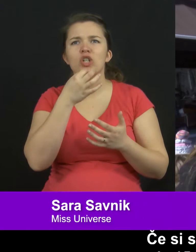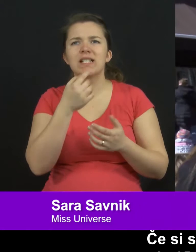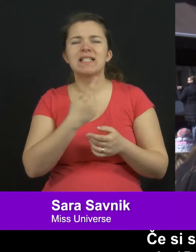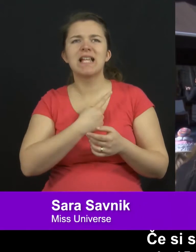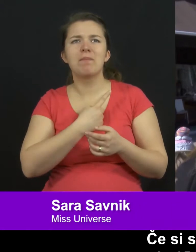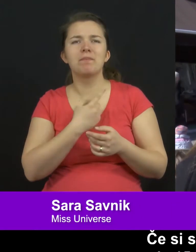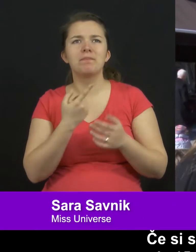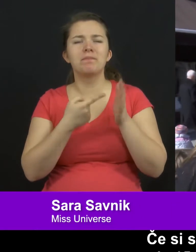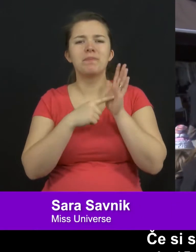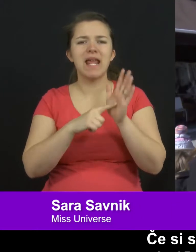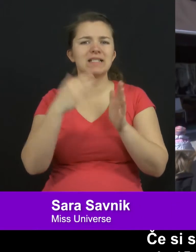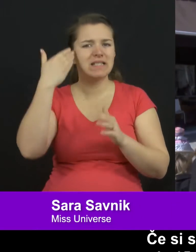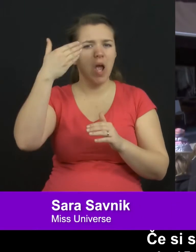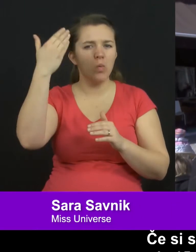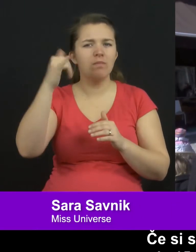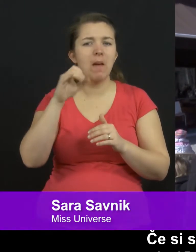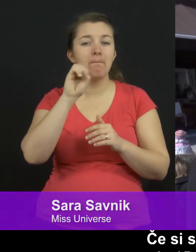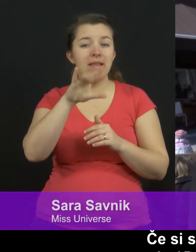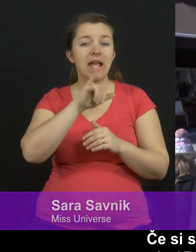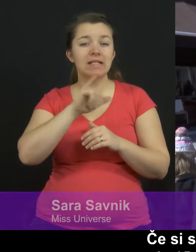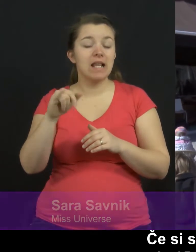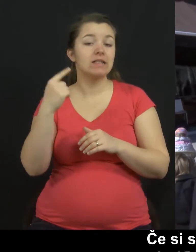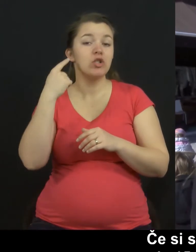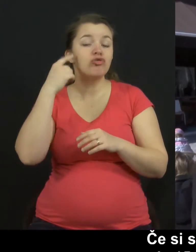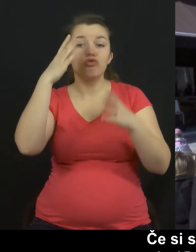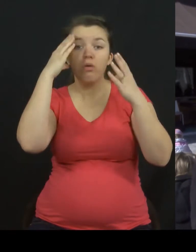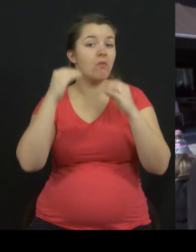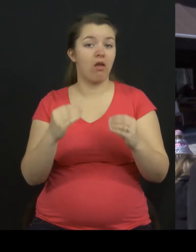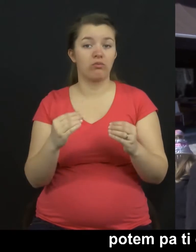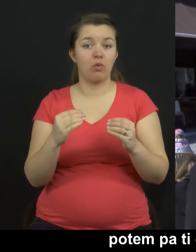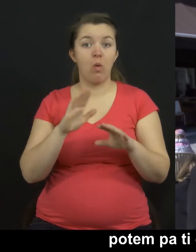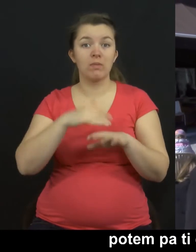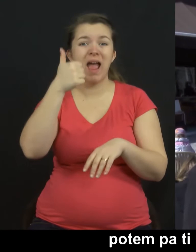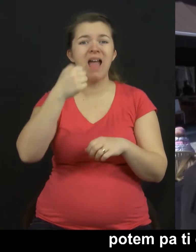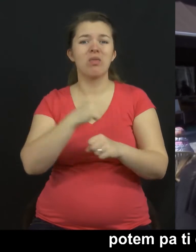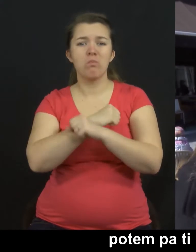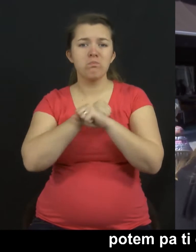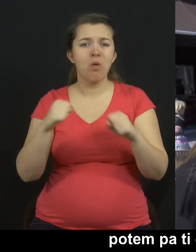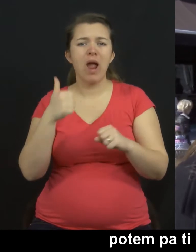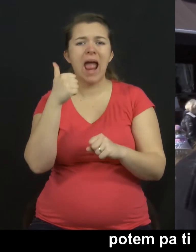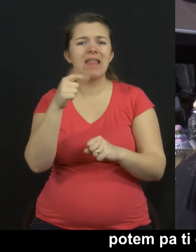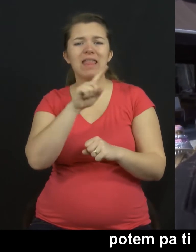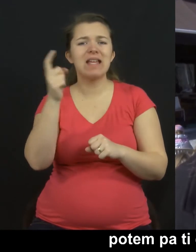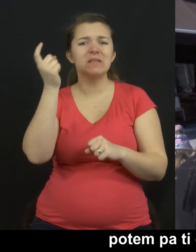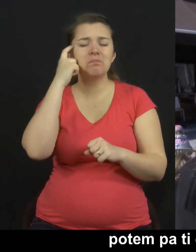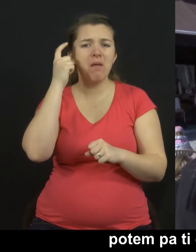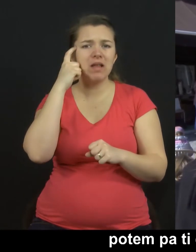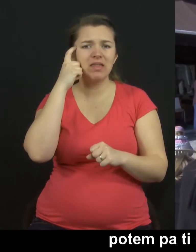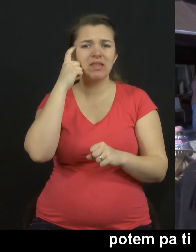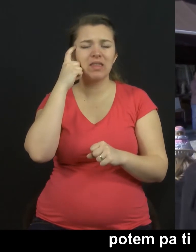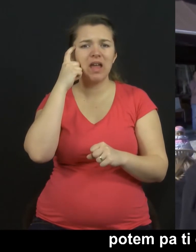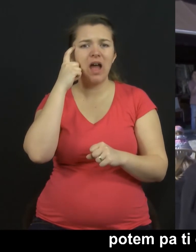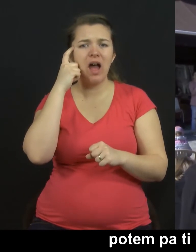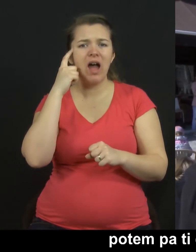Mislim, da če sam si predstavljamo, da ti 15 let slišiš normalno, potem ti pa en bok, ena